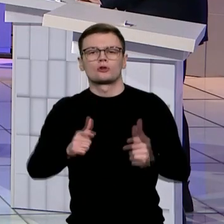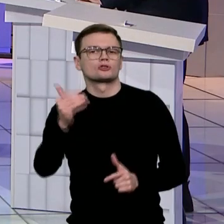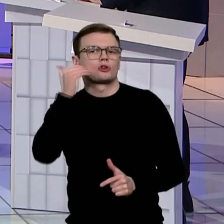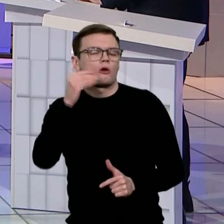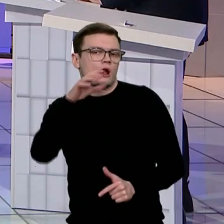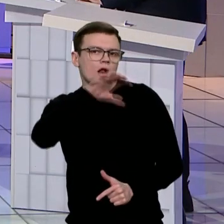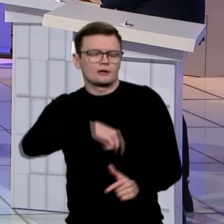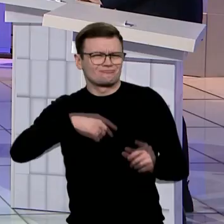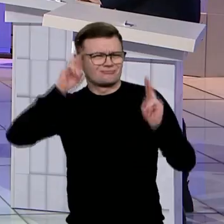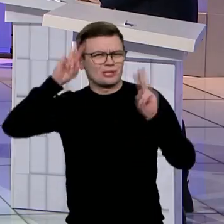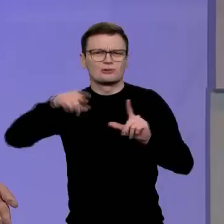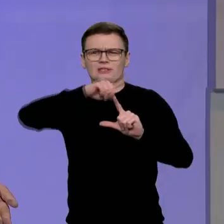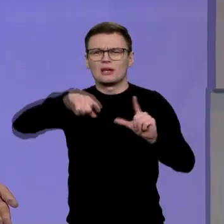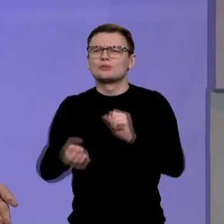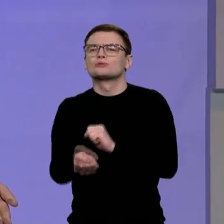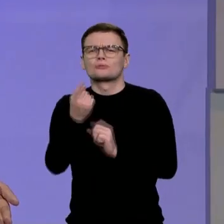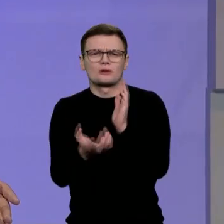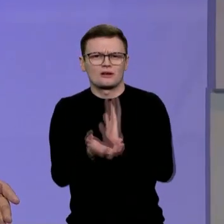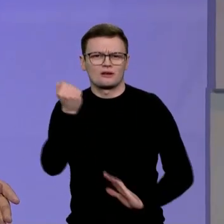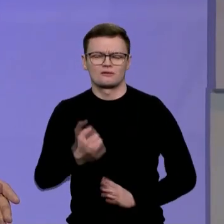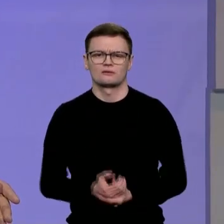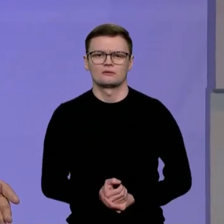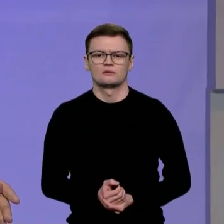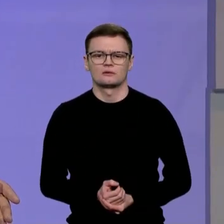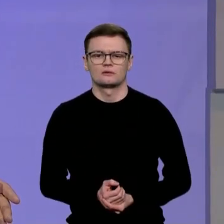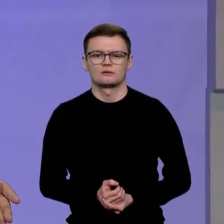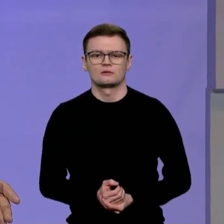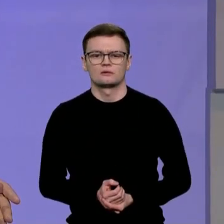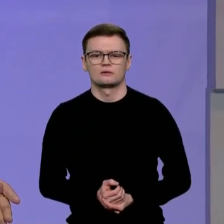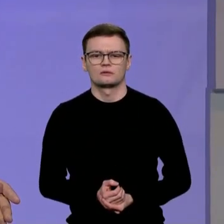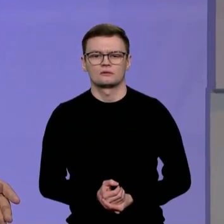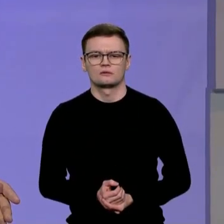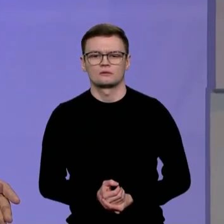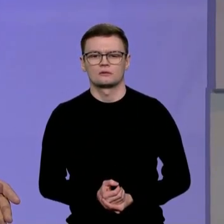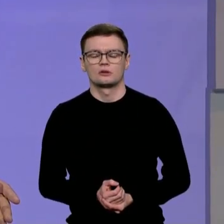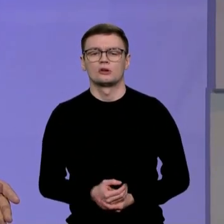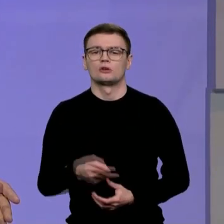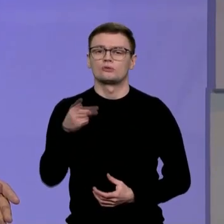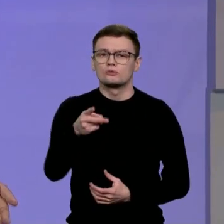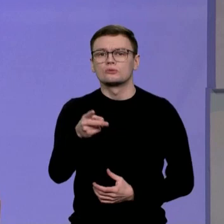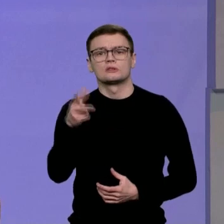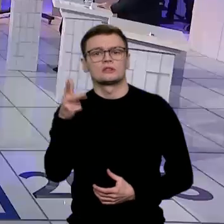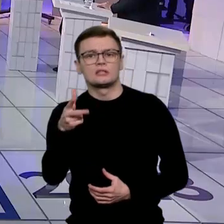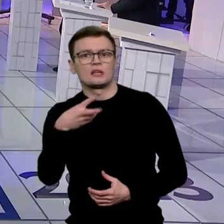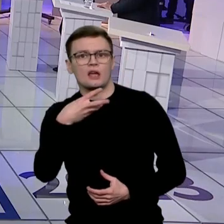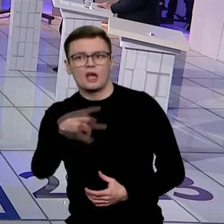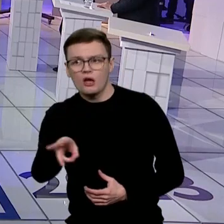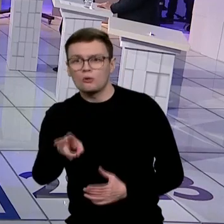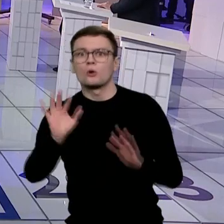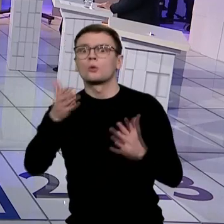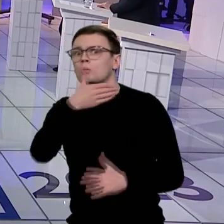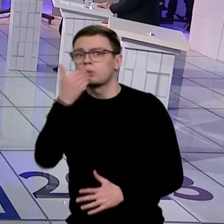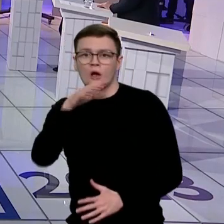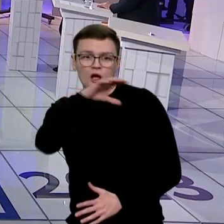kur čia ta statistika, bet, sakykim, be ten 2000 eurų, be 3000 eurų gero specialisto kvalifikuoto tikrai nėra